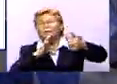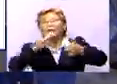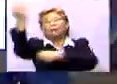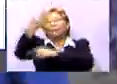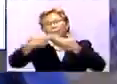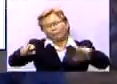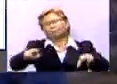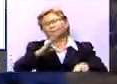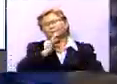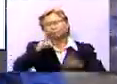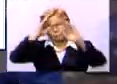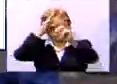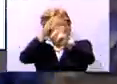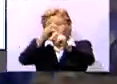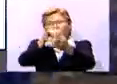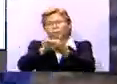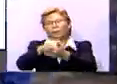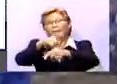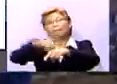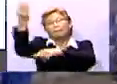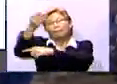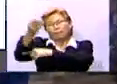ucapan perasmian.